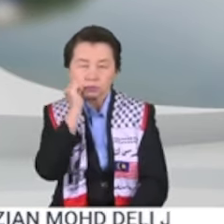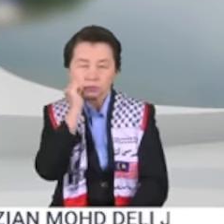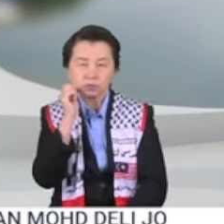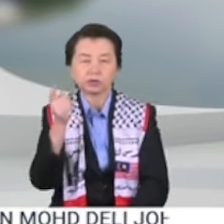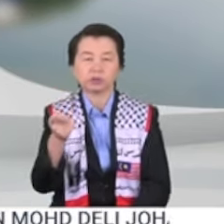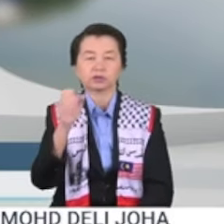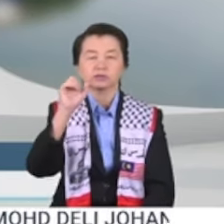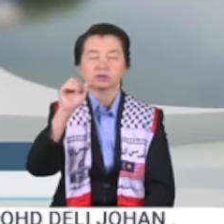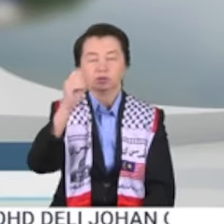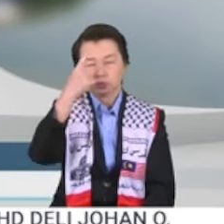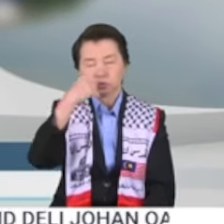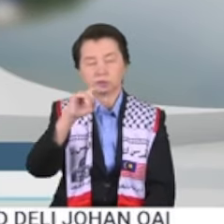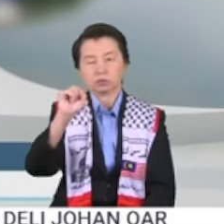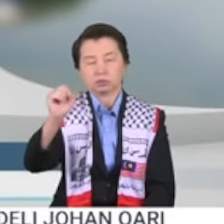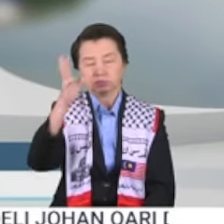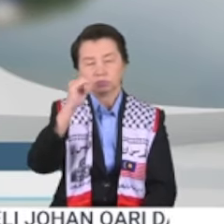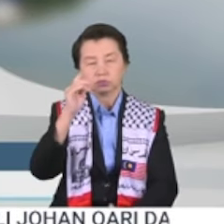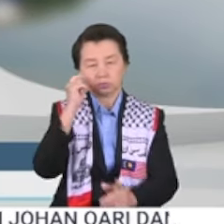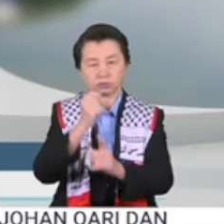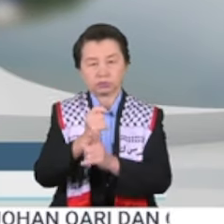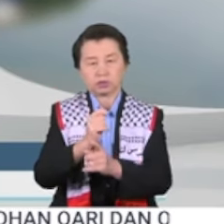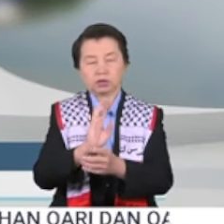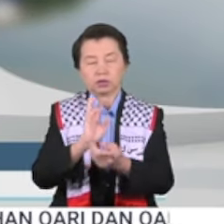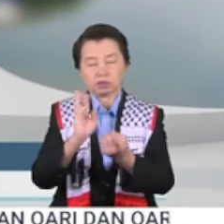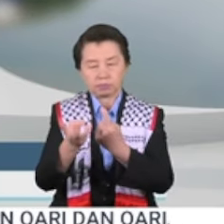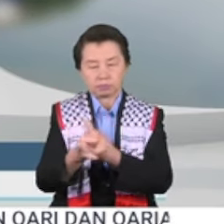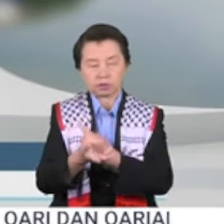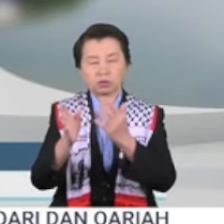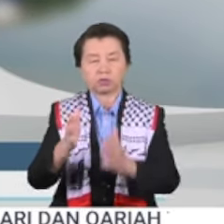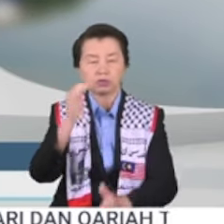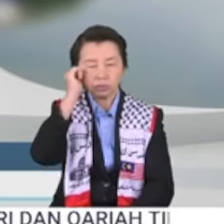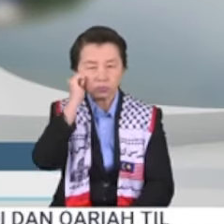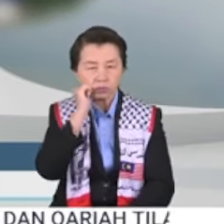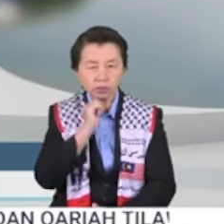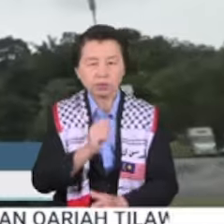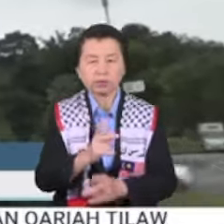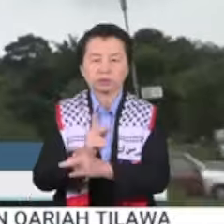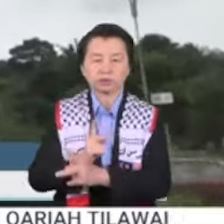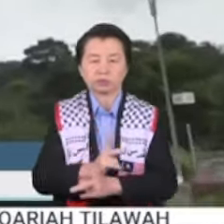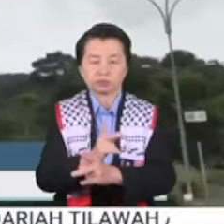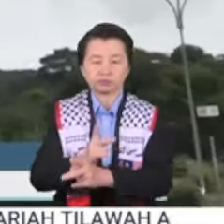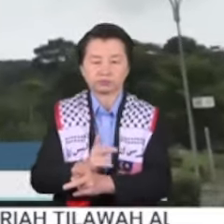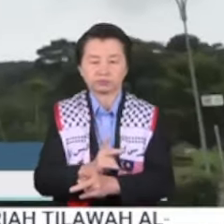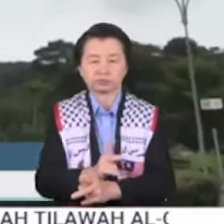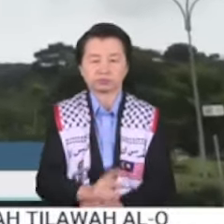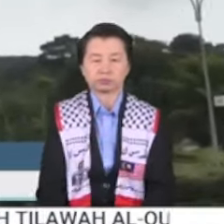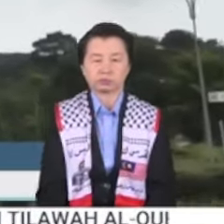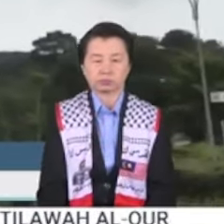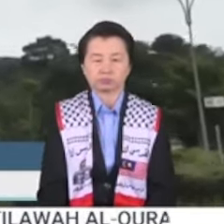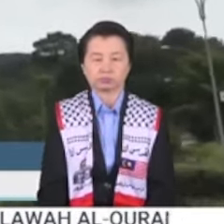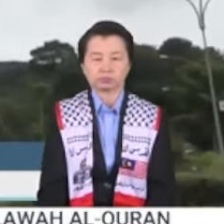ini. Ia bertujuan memastikan kebajikan warga emas terus terpelihara.